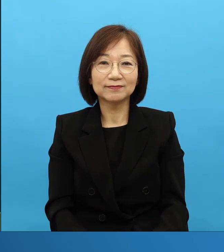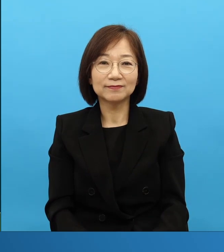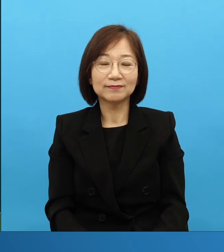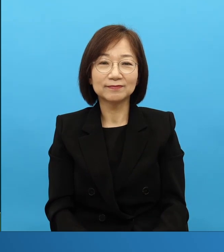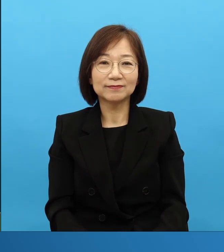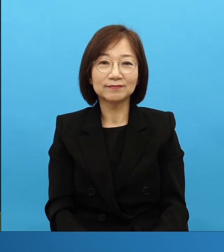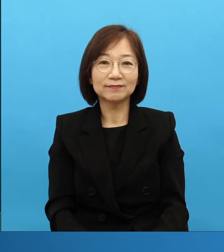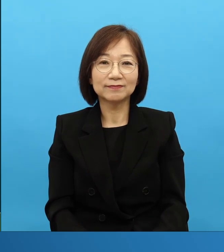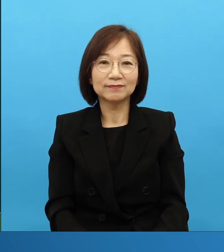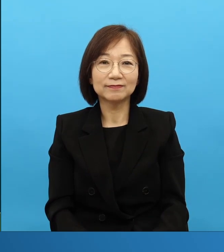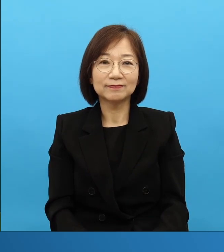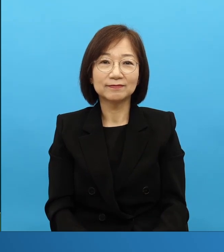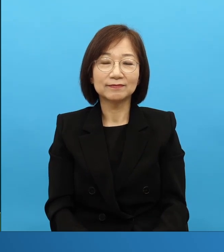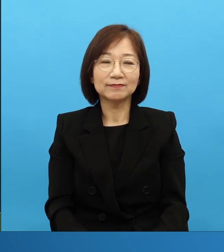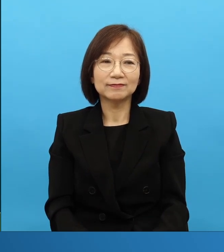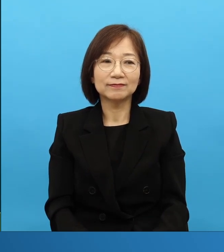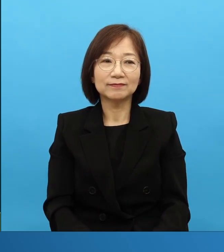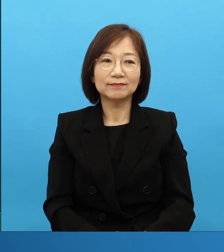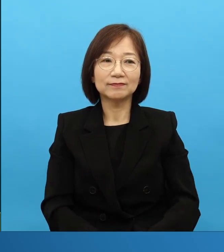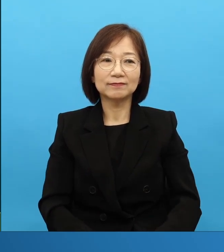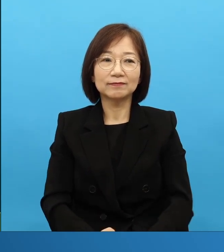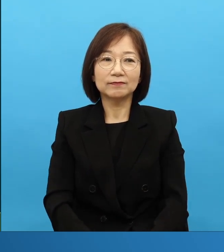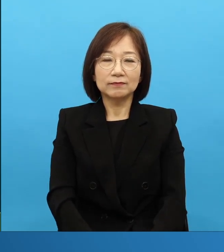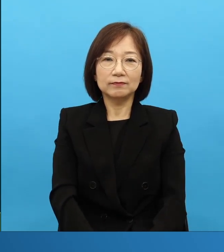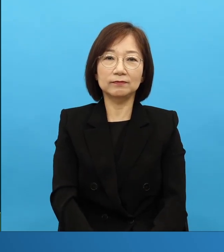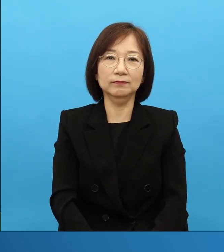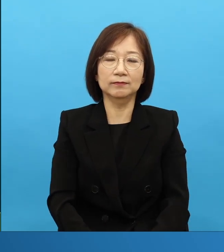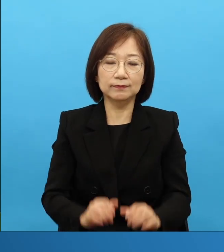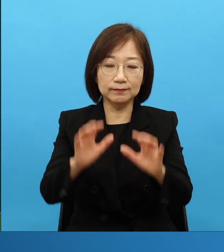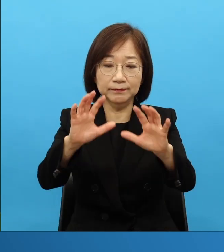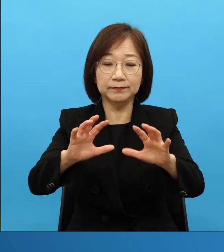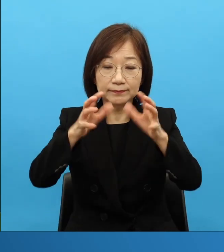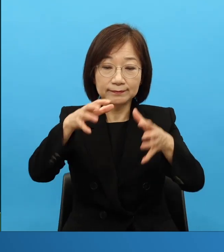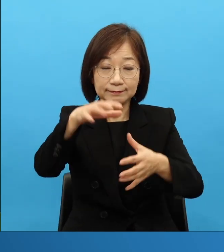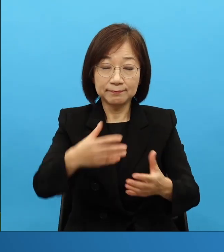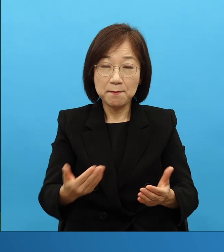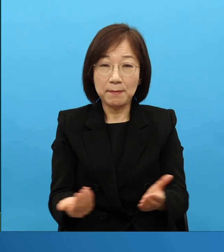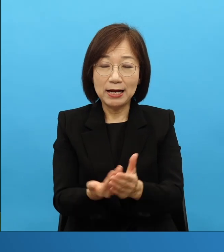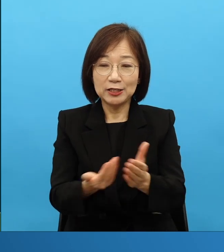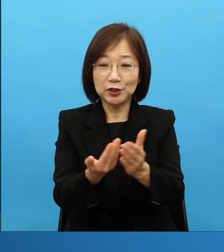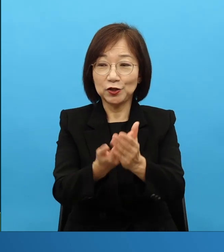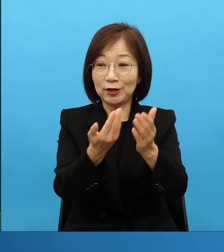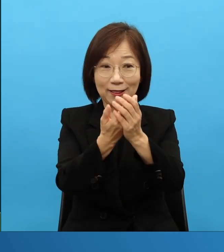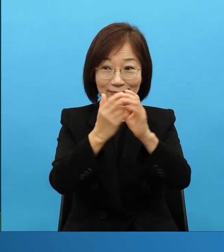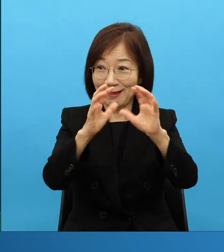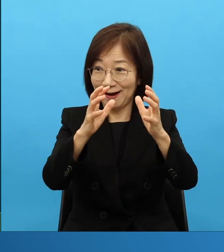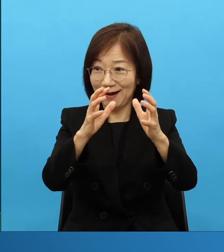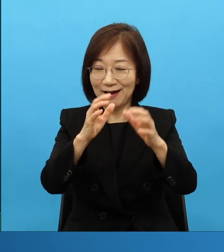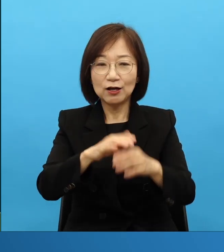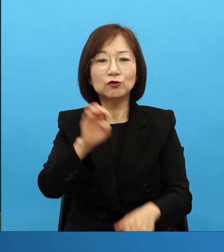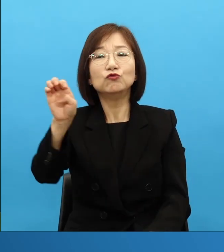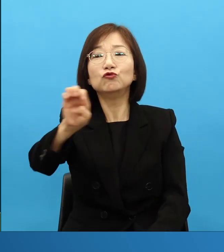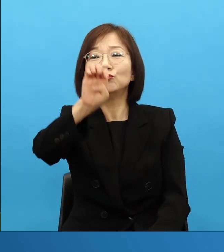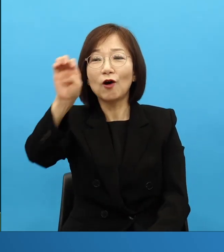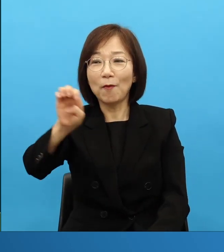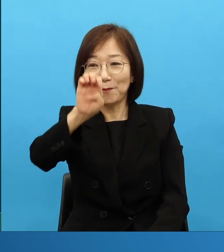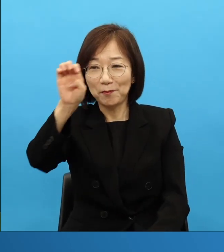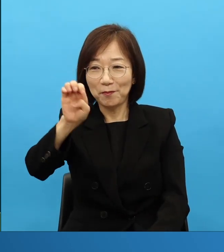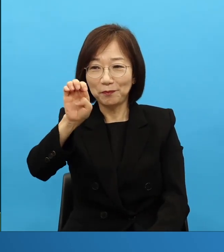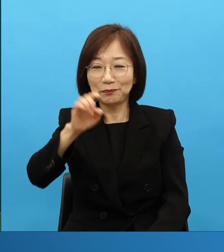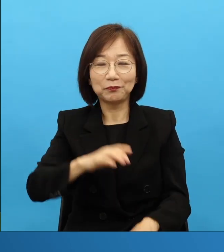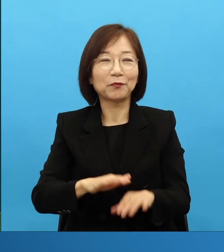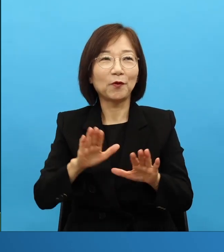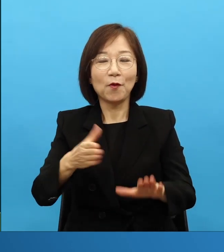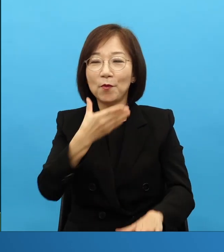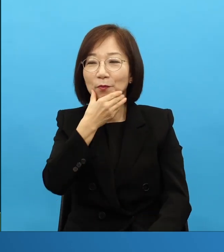세계 최고로 발전한 나라인 유럽에서 깜짝 놀라면서 처음 들었다고 했습니다. In the most developed countries